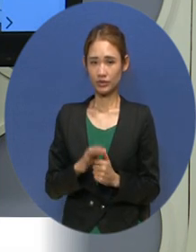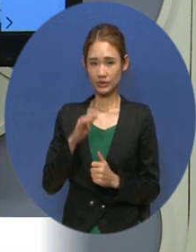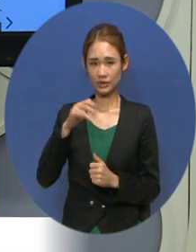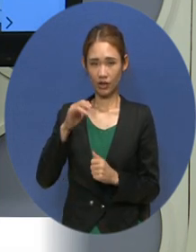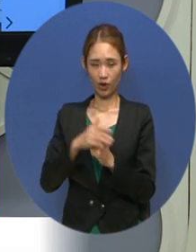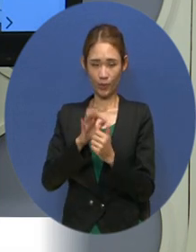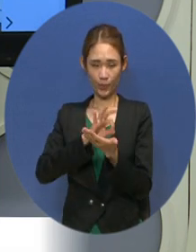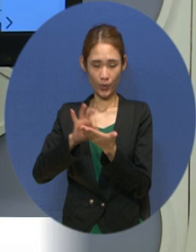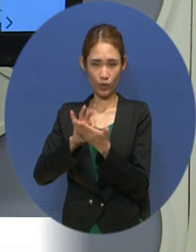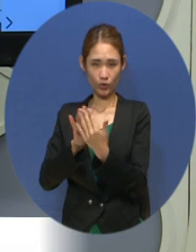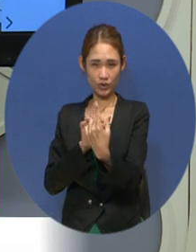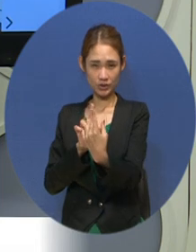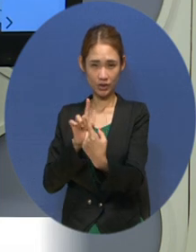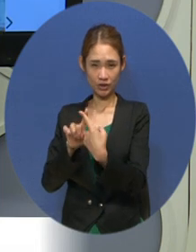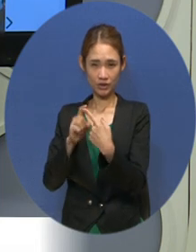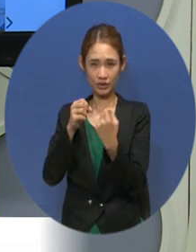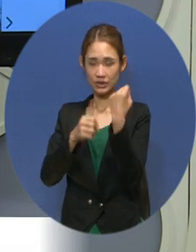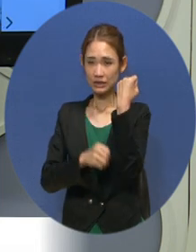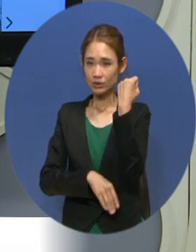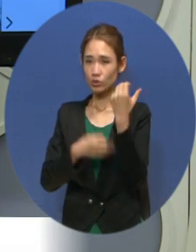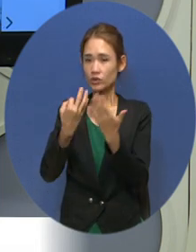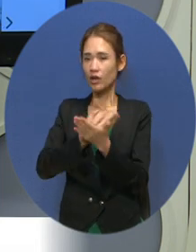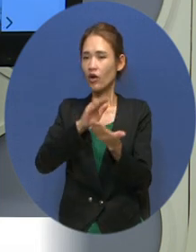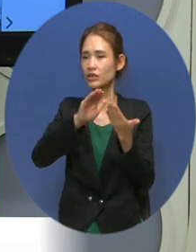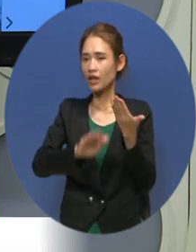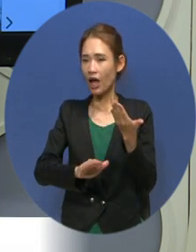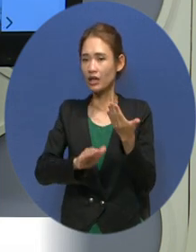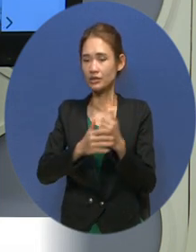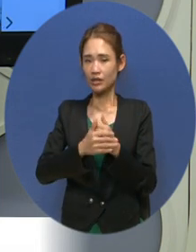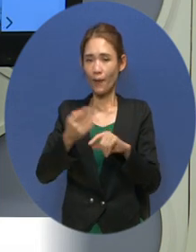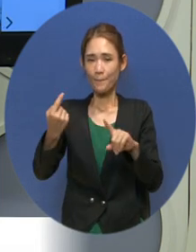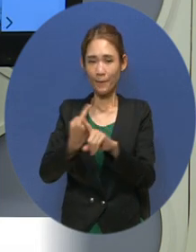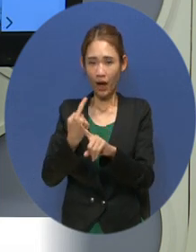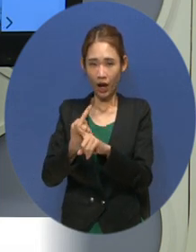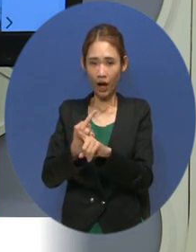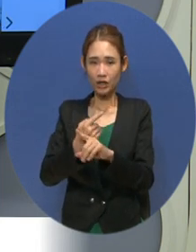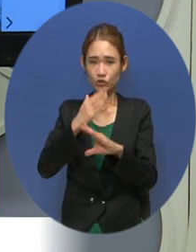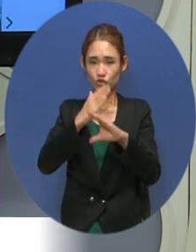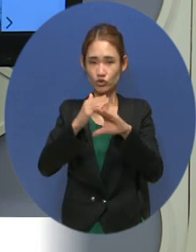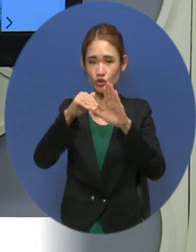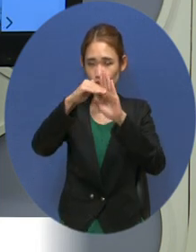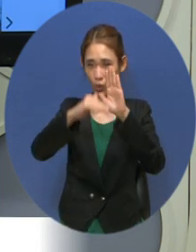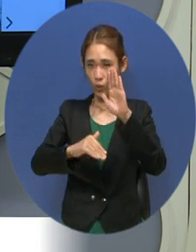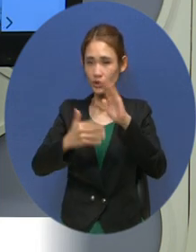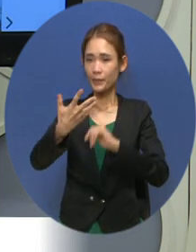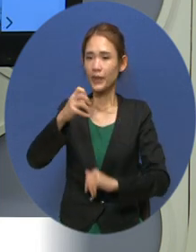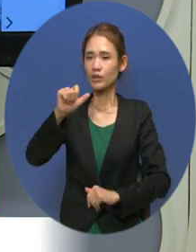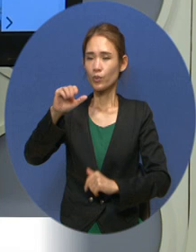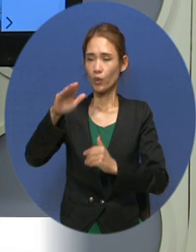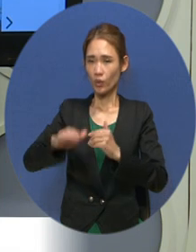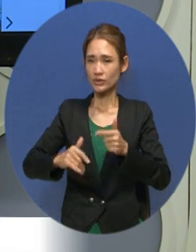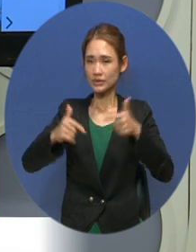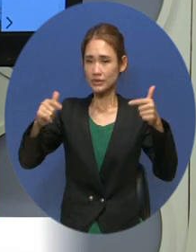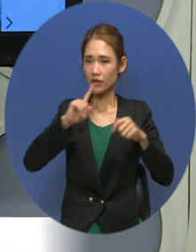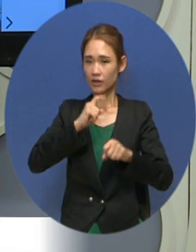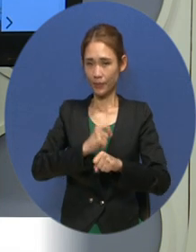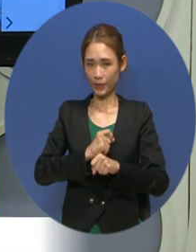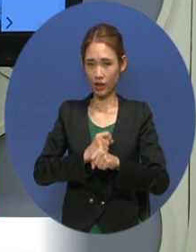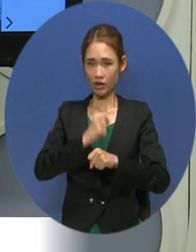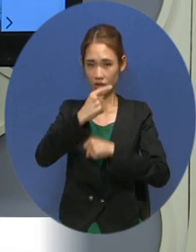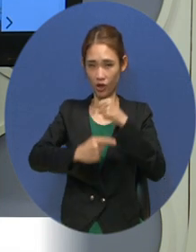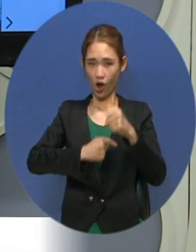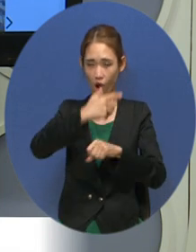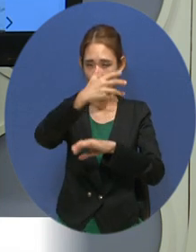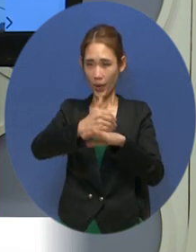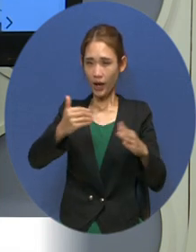지원하는 대상을 기존 저소득층 에서 중위소득 85% 이 아 로 확대한 데 이어 올 연말까지